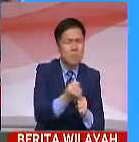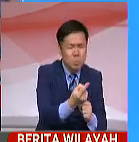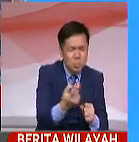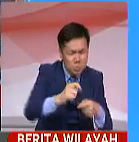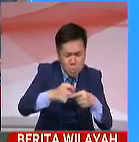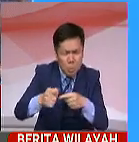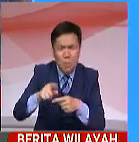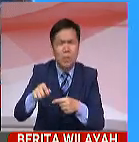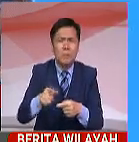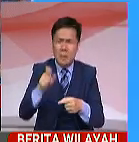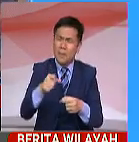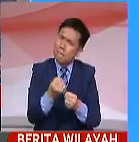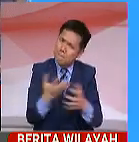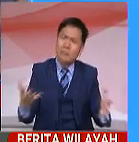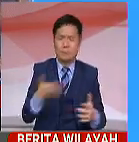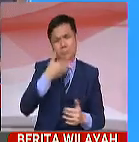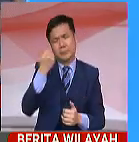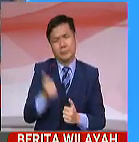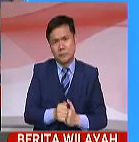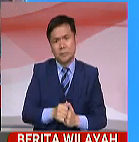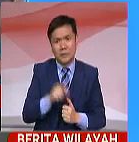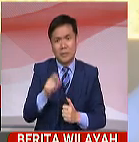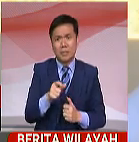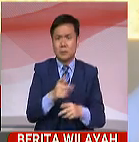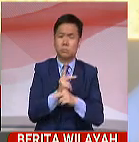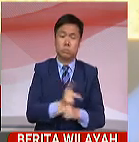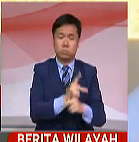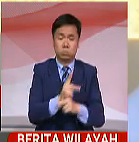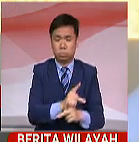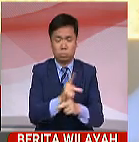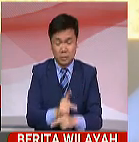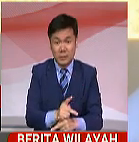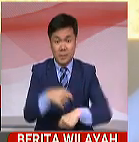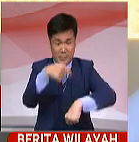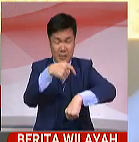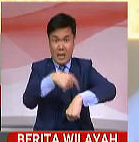rugi masa dekat situ. Kita tempoh yang masa yang sama kita bela, tapi kita